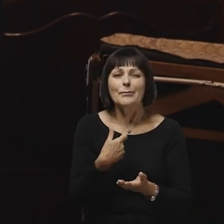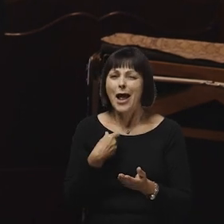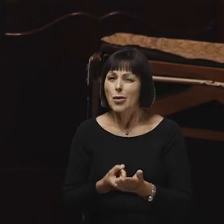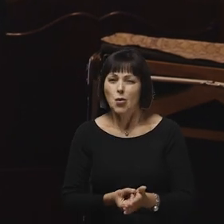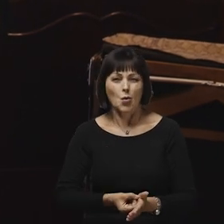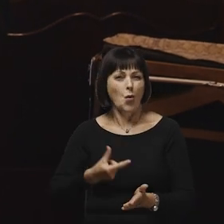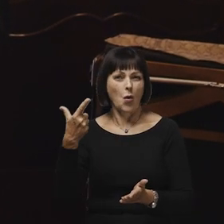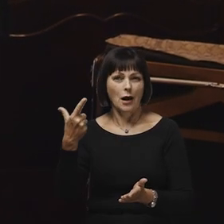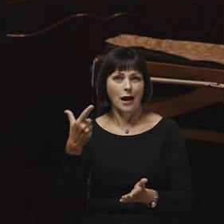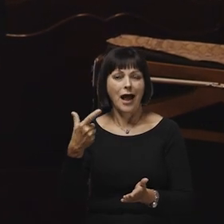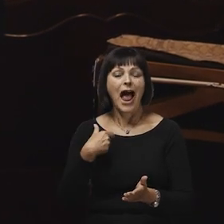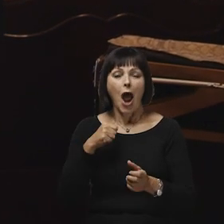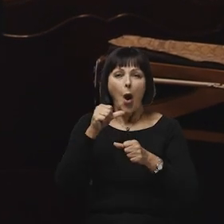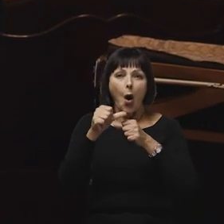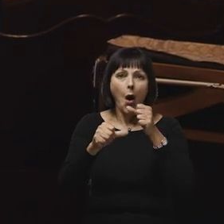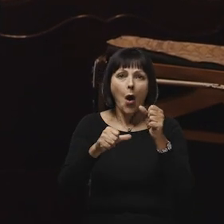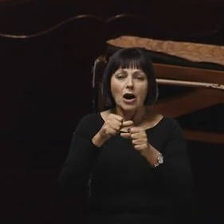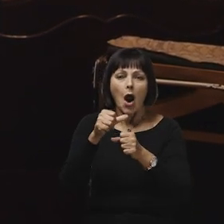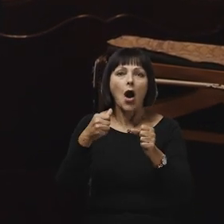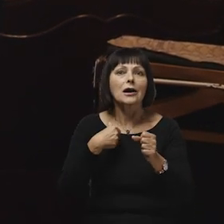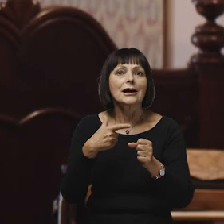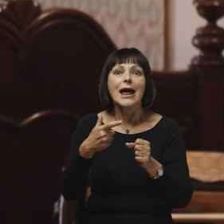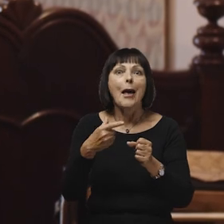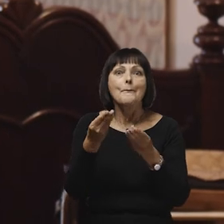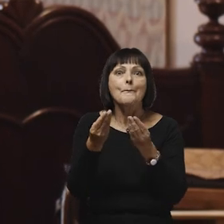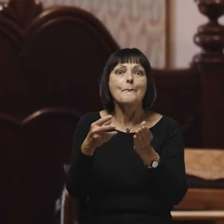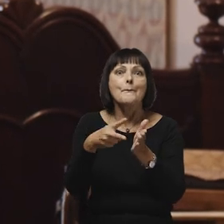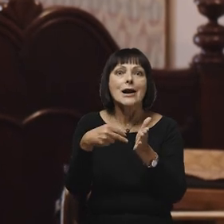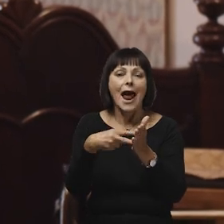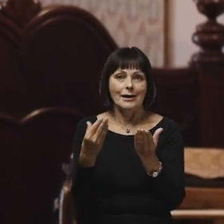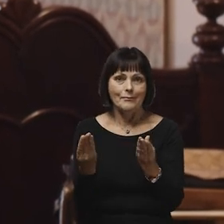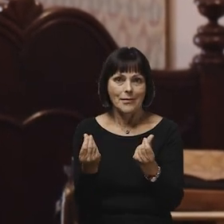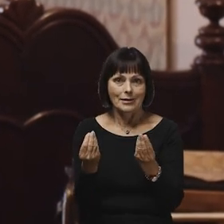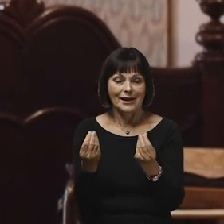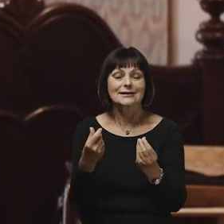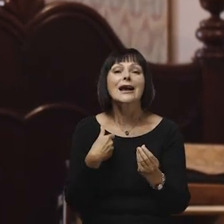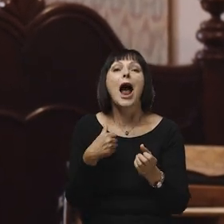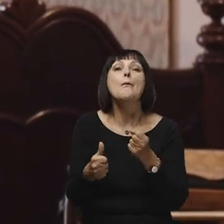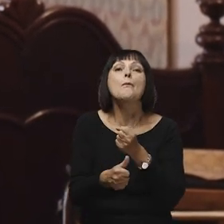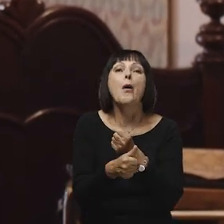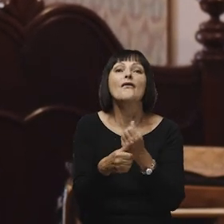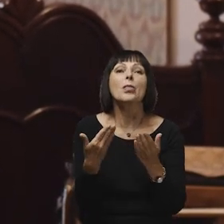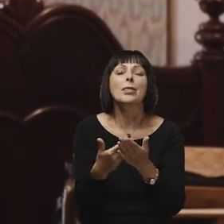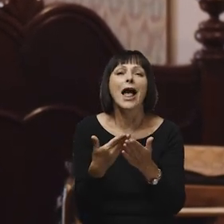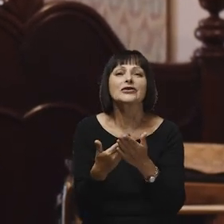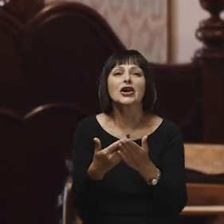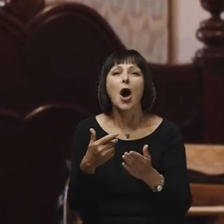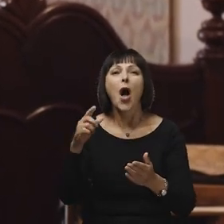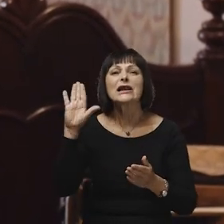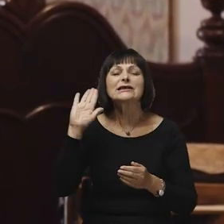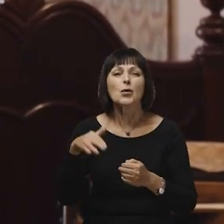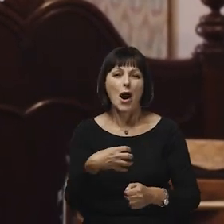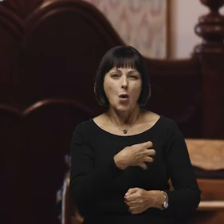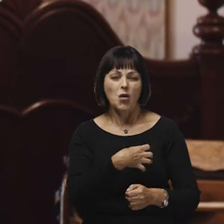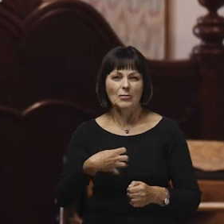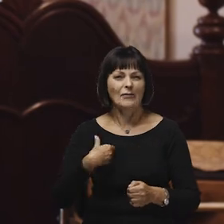bardzo kosztowne. Z roku na rok zwiększał się deficyt. Jedną z przyczyn takiego stanu rzeczy była niestety